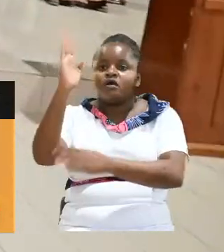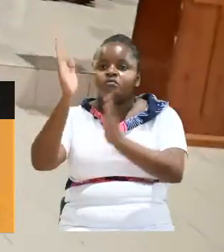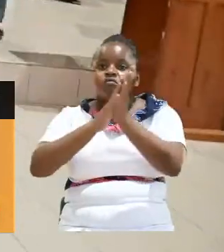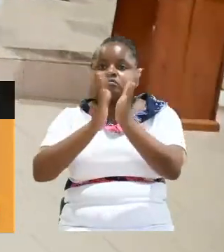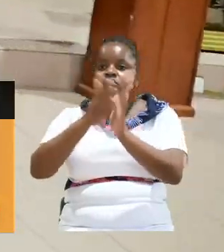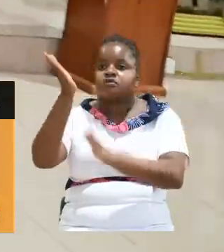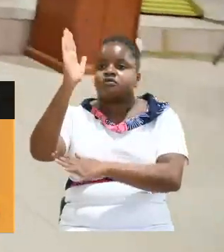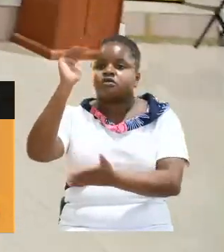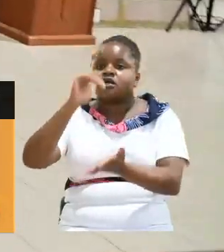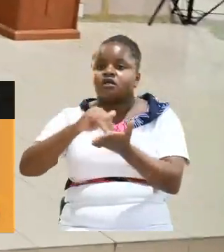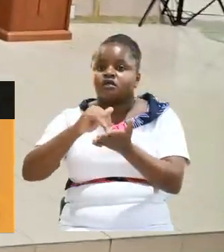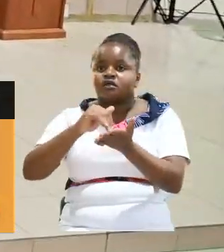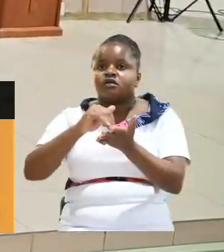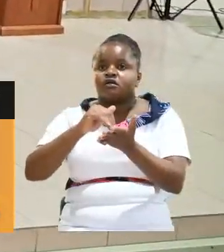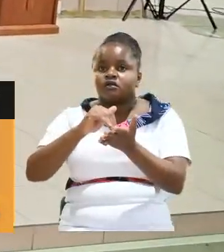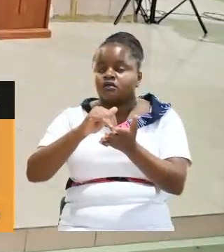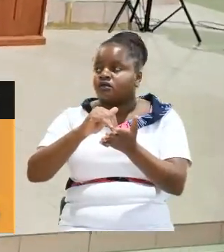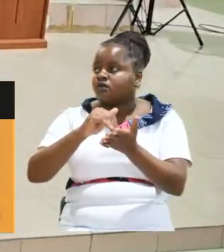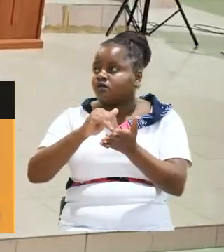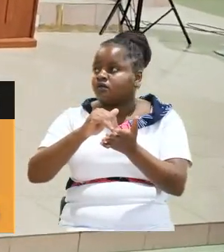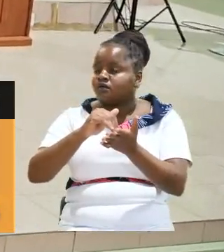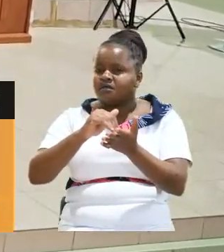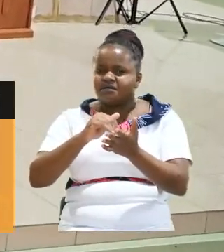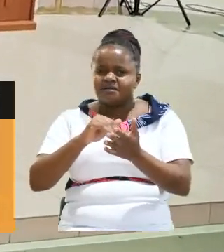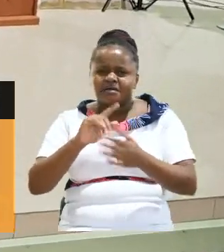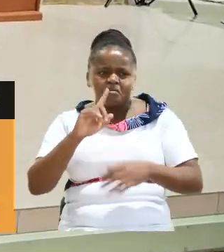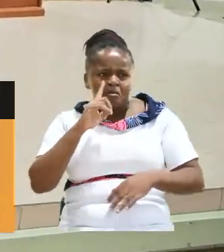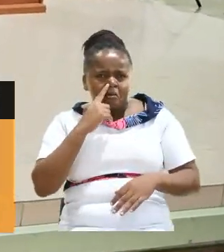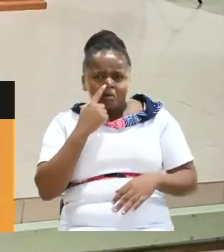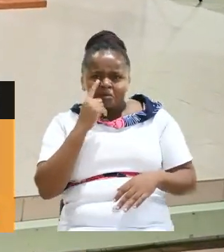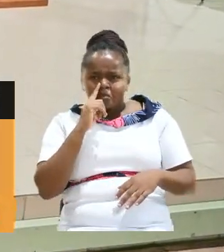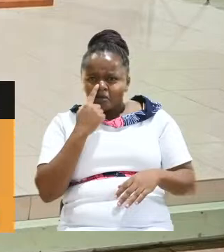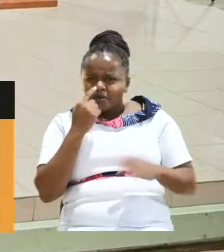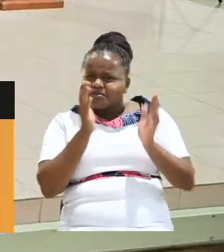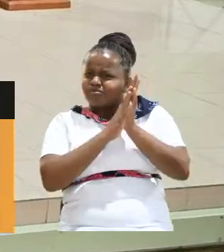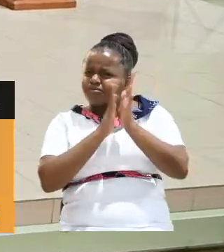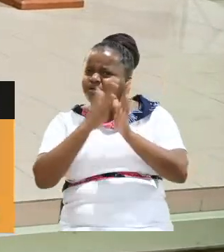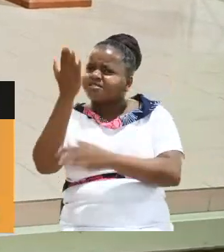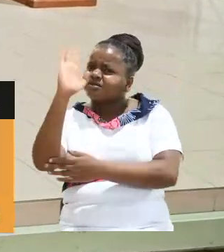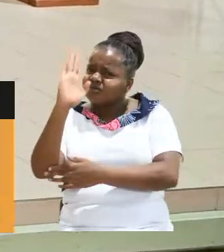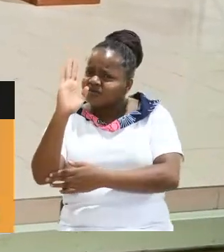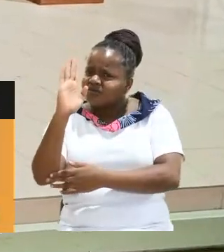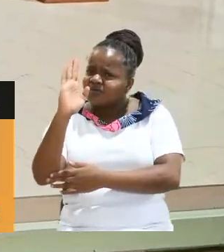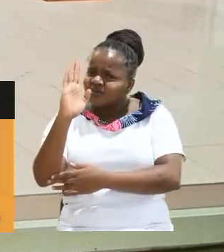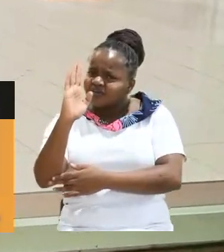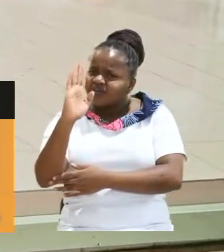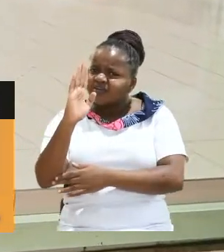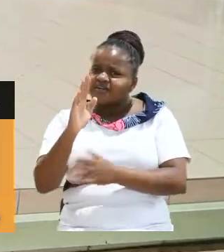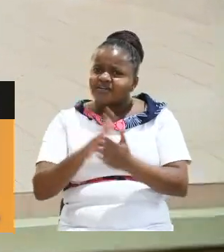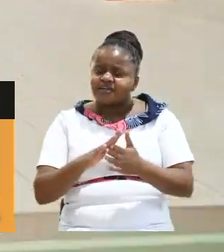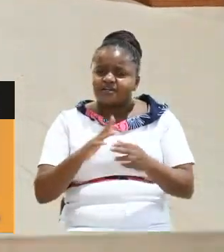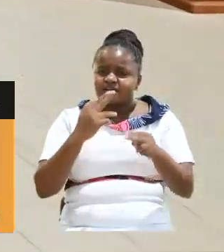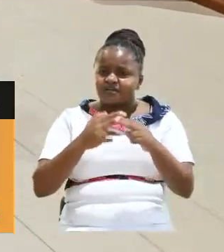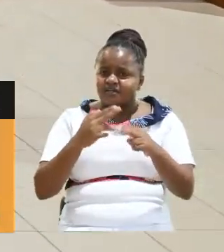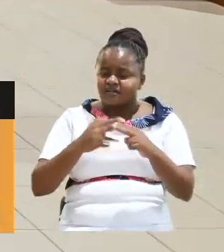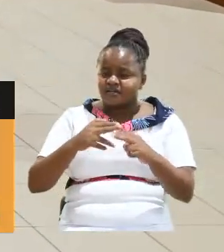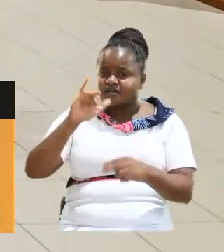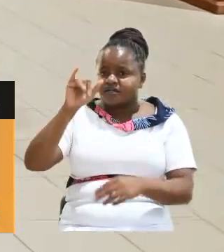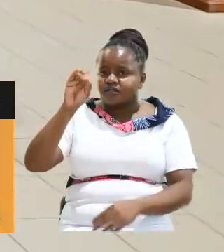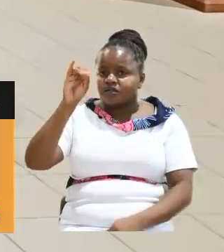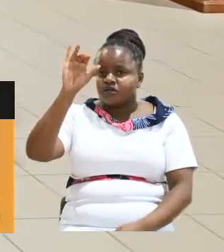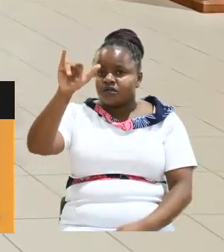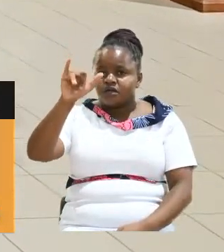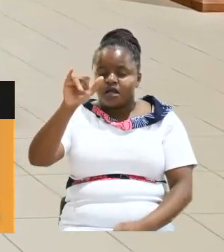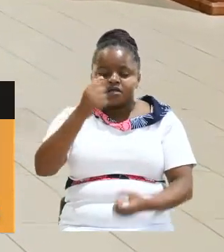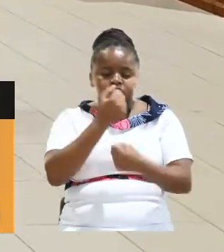Bwana sifiwe. Umekamwe boeka, praise God. My name is Joy Mushiri, I'm saved. I